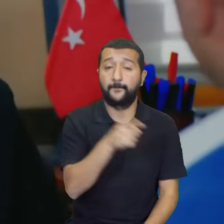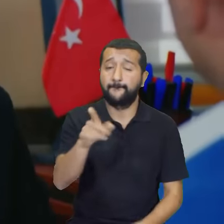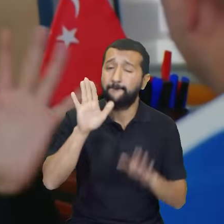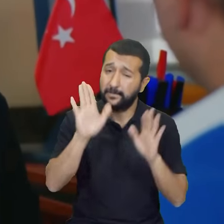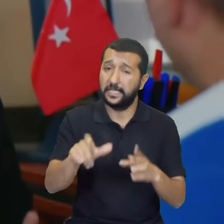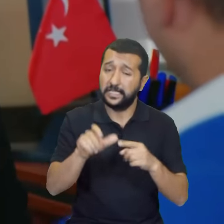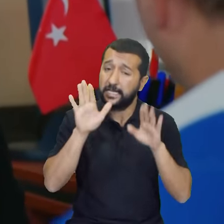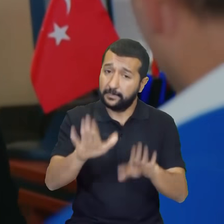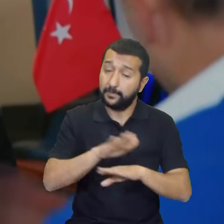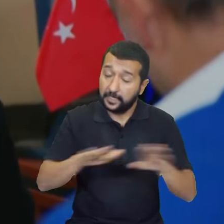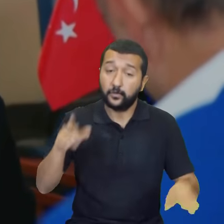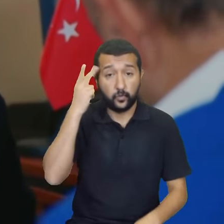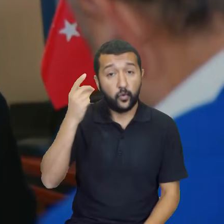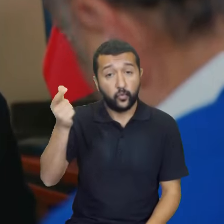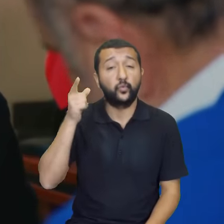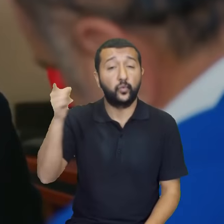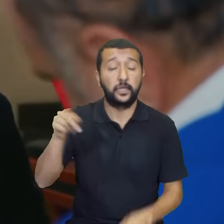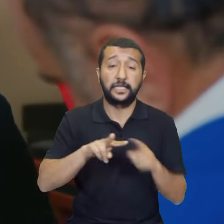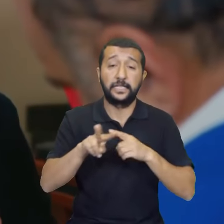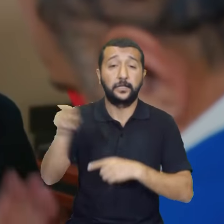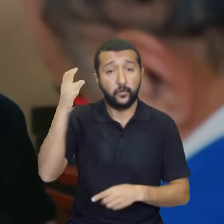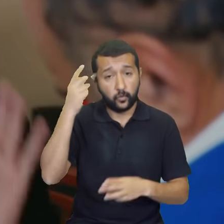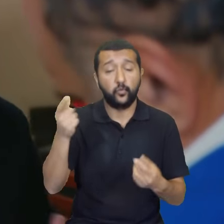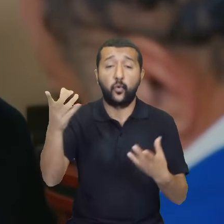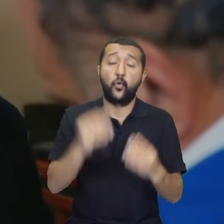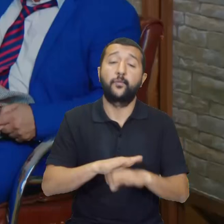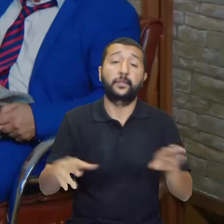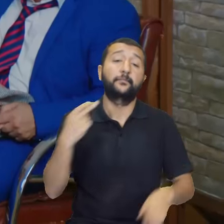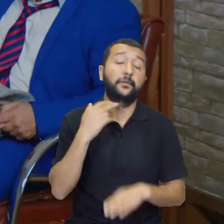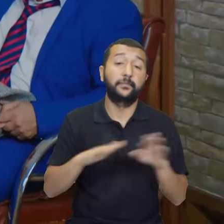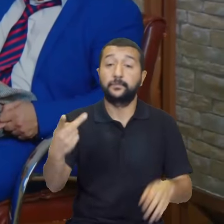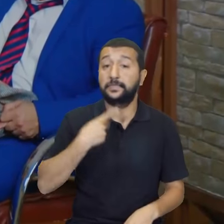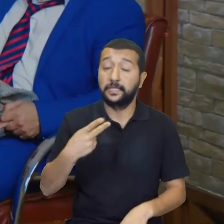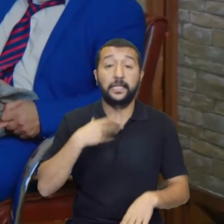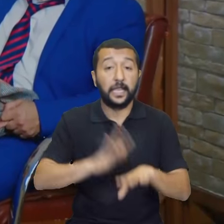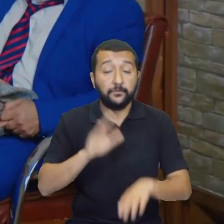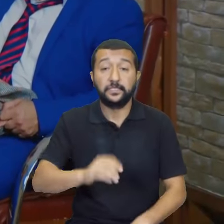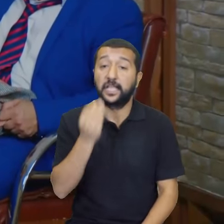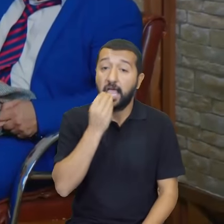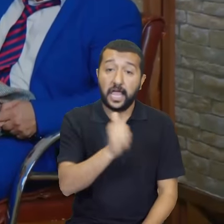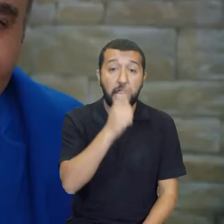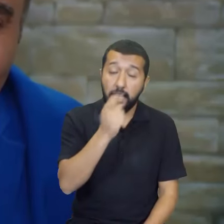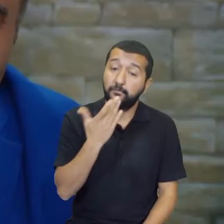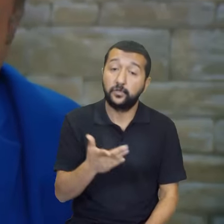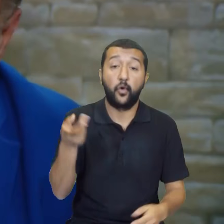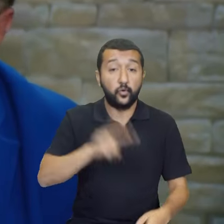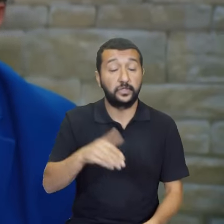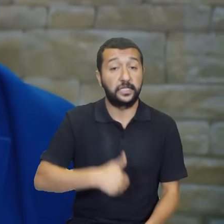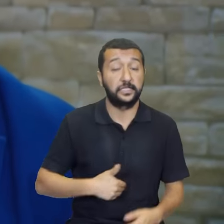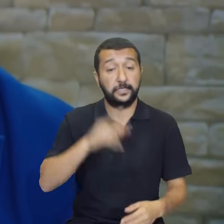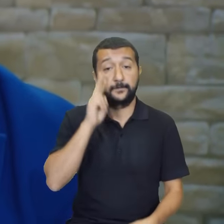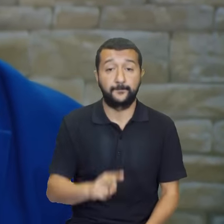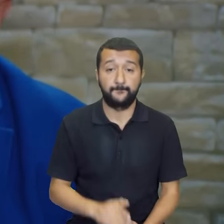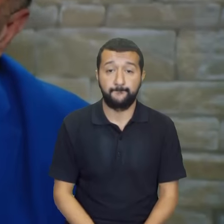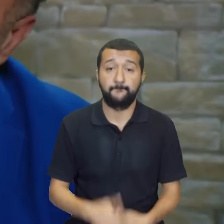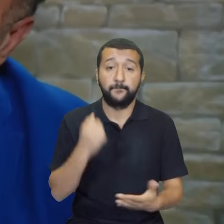Ya Şener tamam yeter, unut artık Yadigar, unut, o oldu bitti. Biz ne yapacağız, ne yiyeceğiz, ne içeceğiz ya? Öleceğiz açlıktan